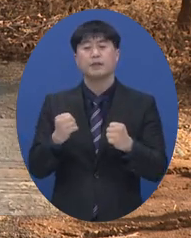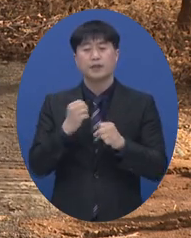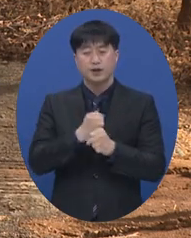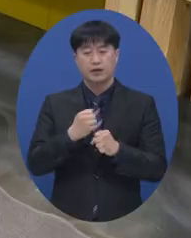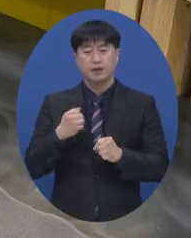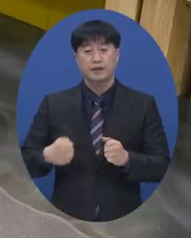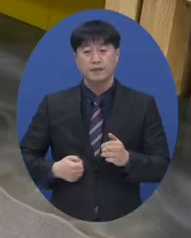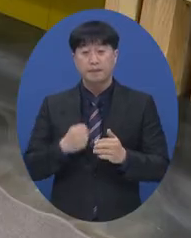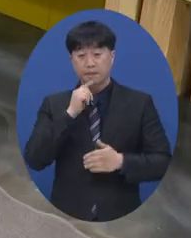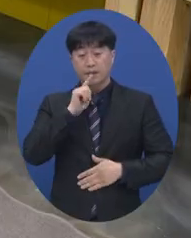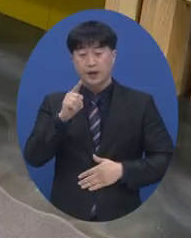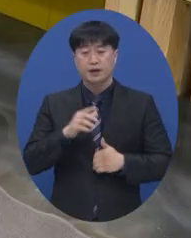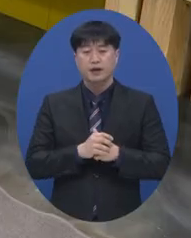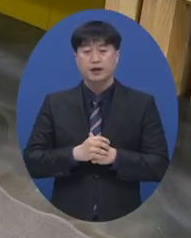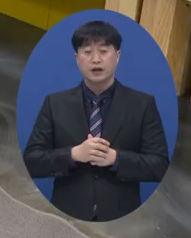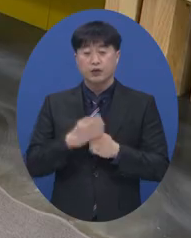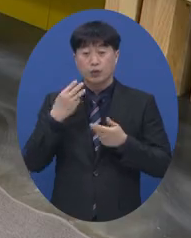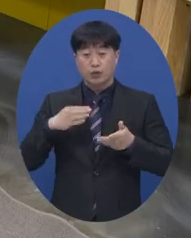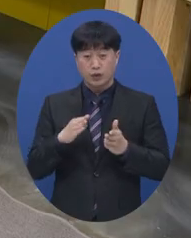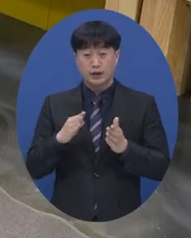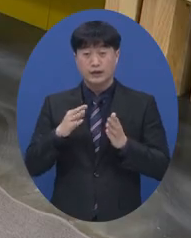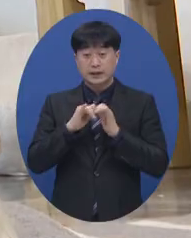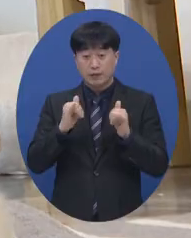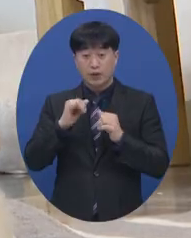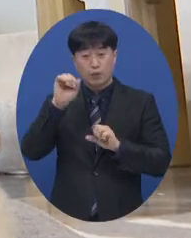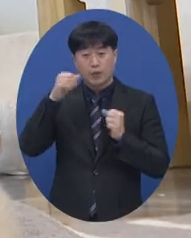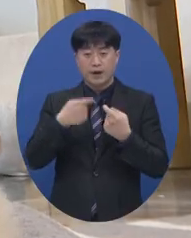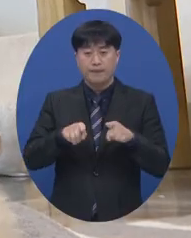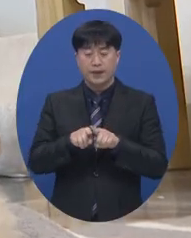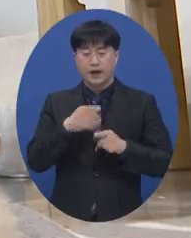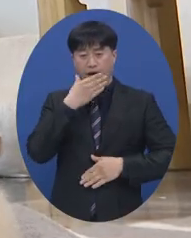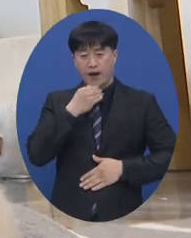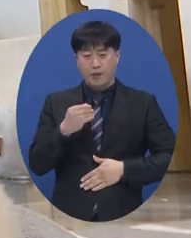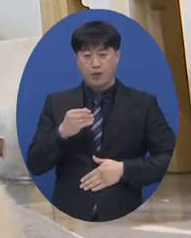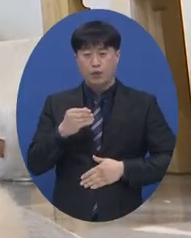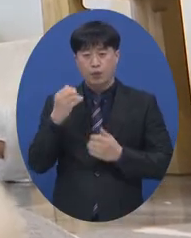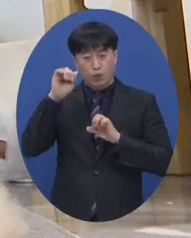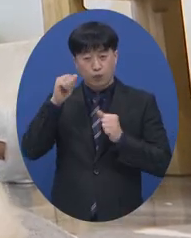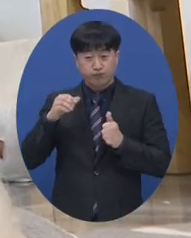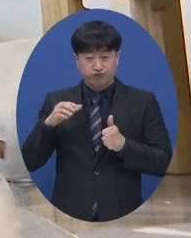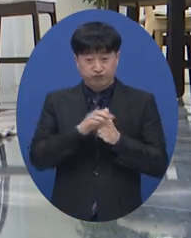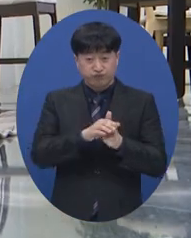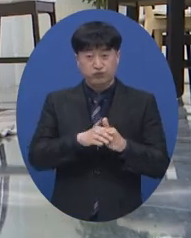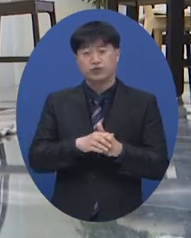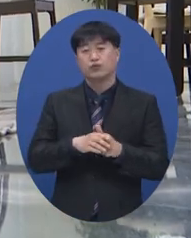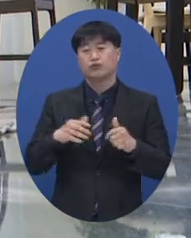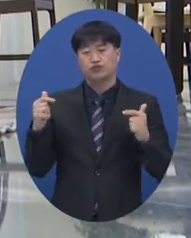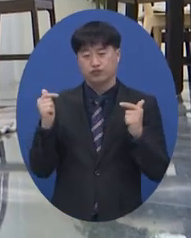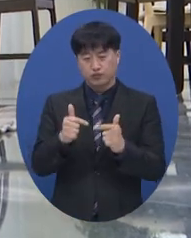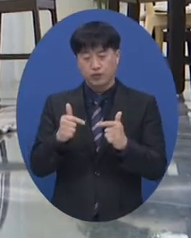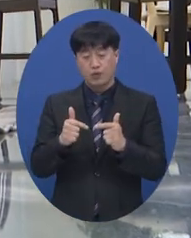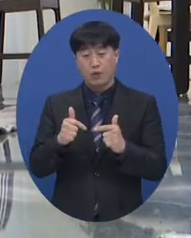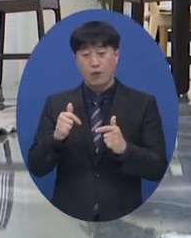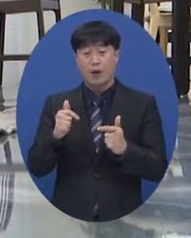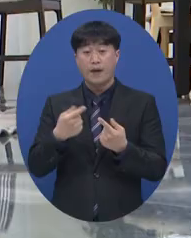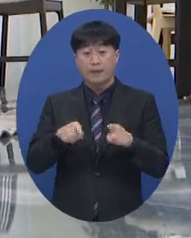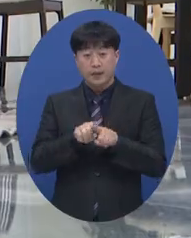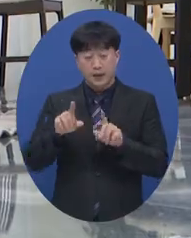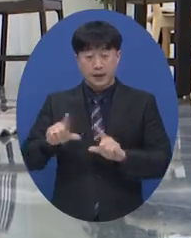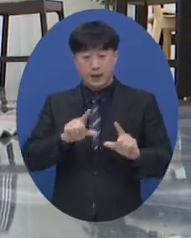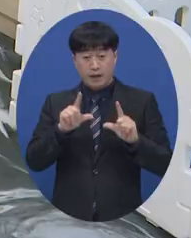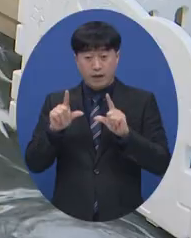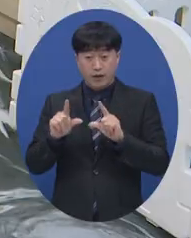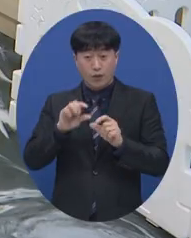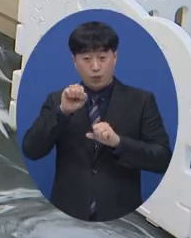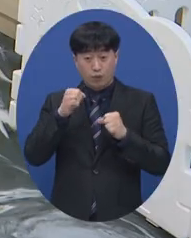하겠습니다 톤은 사람과 동물이 함께 행복할 수 있도록 유기동물 안락사 를 줄이고 올바른 달려도 물 분할 이루겠다 목표